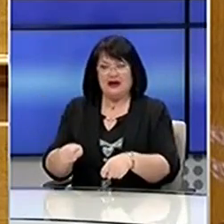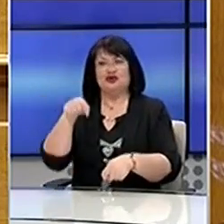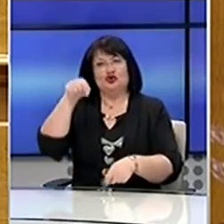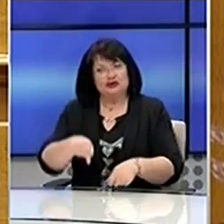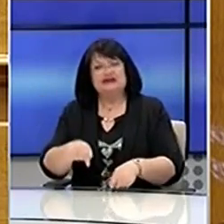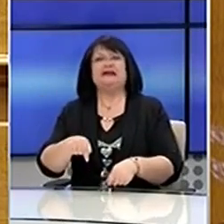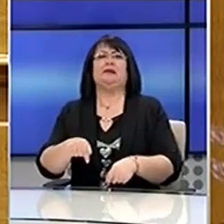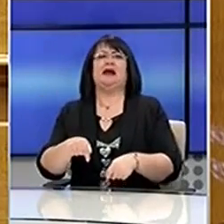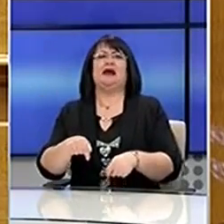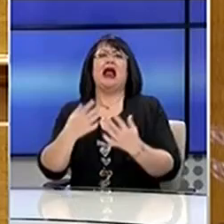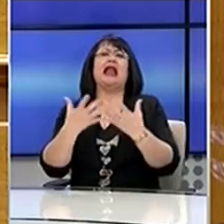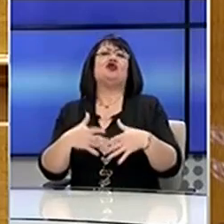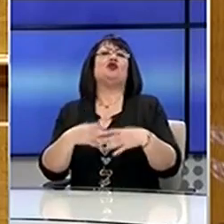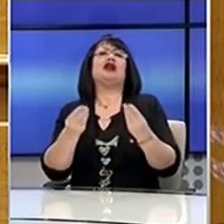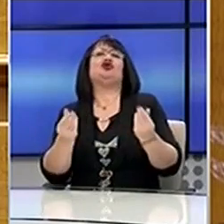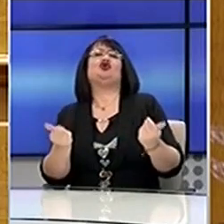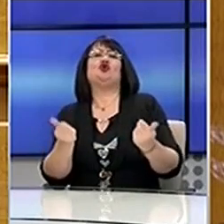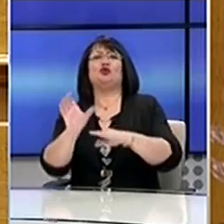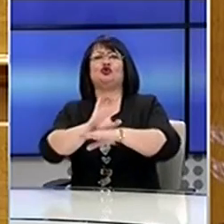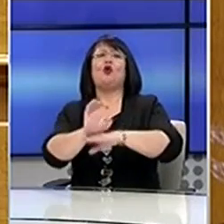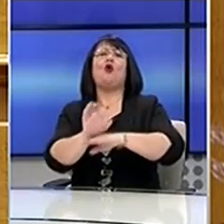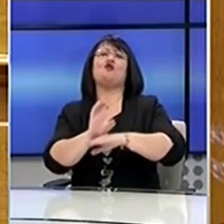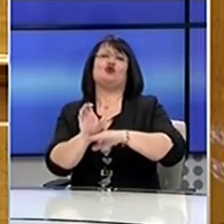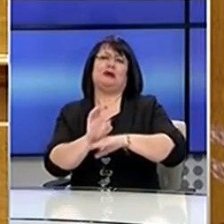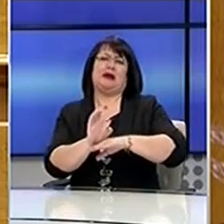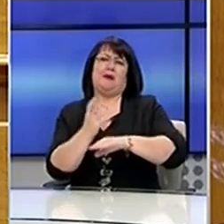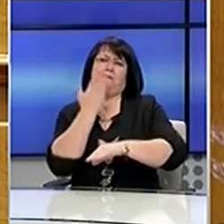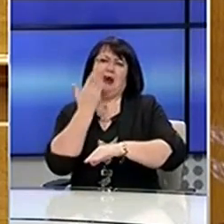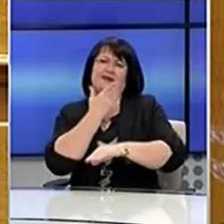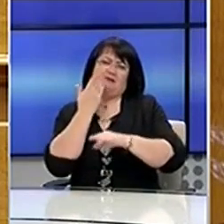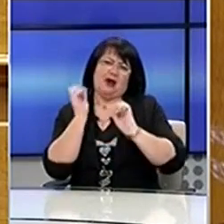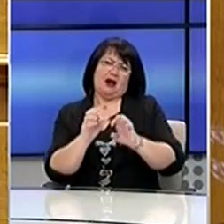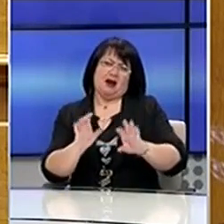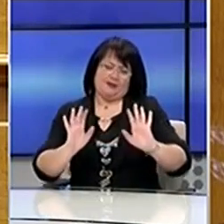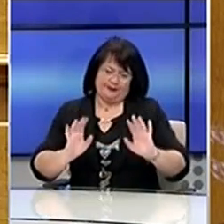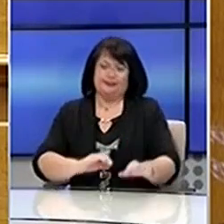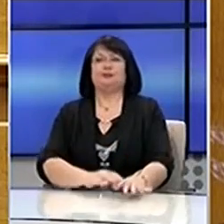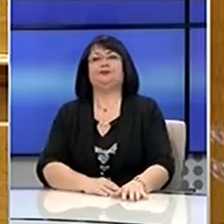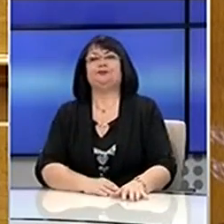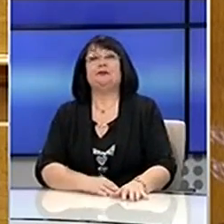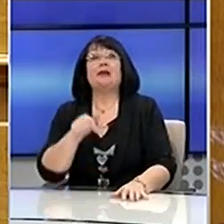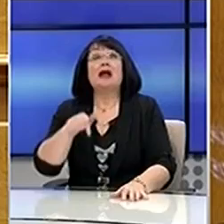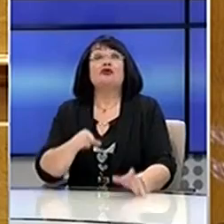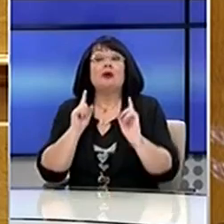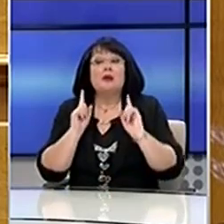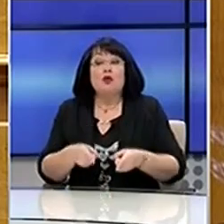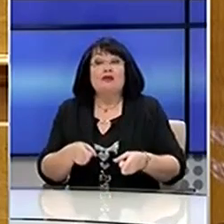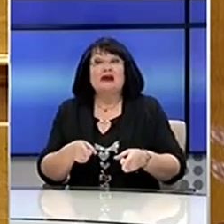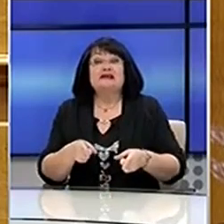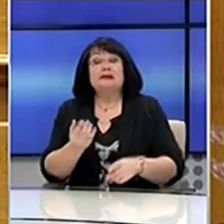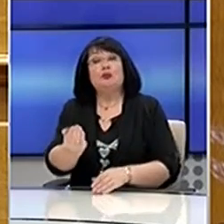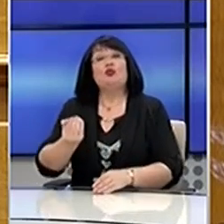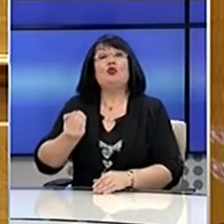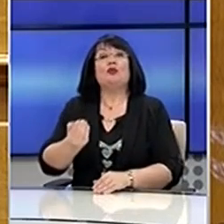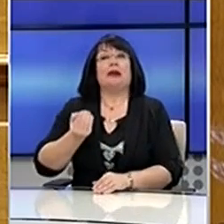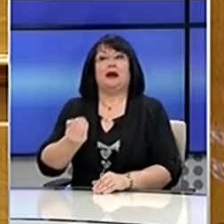λειτουργούν σήμερα με το καθεστώς της τηλεεκπαίδευσης. Θέλω να τονίσω ότι και αυτήν την απόφαση την πήραμε